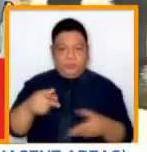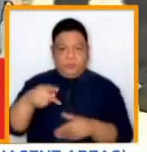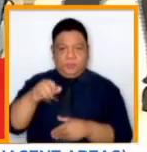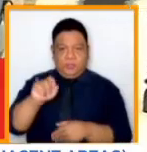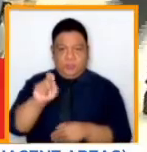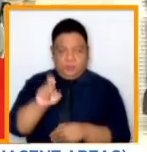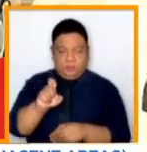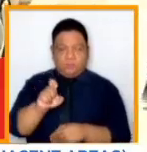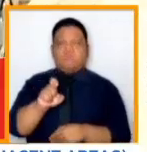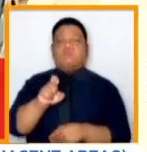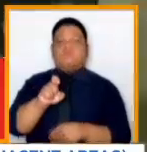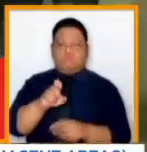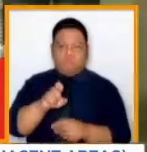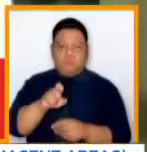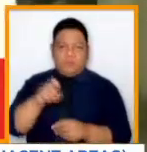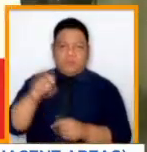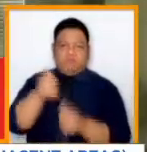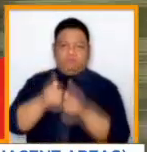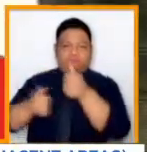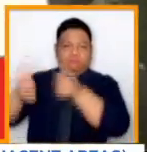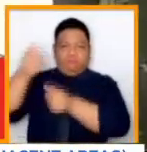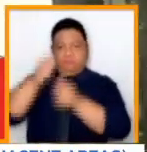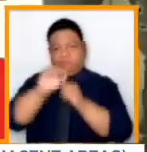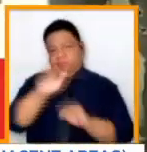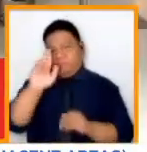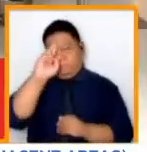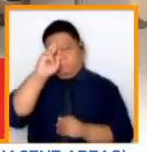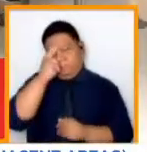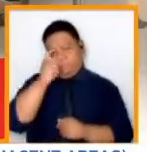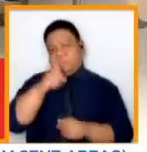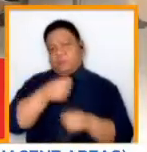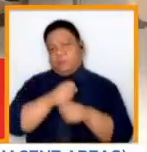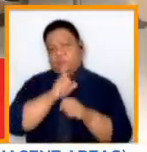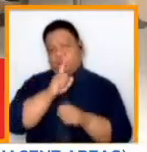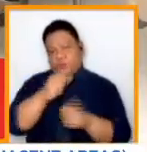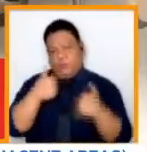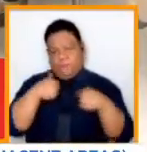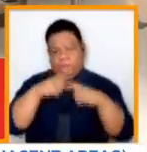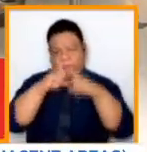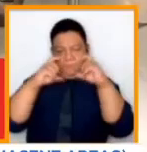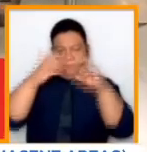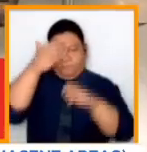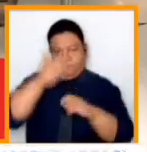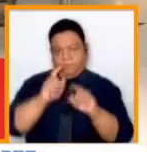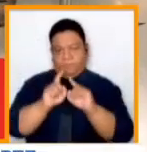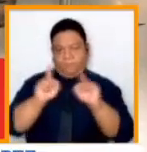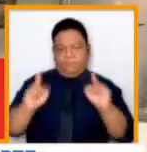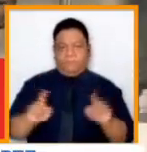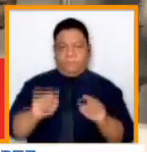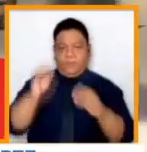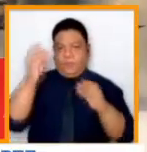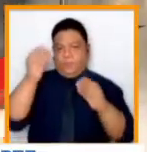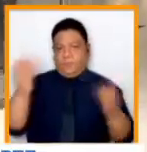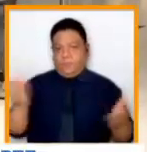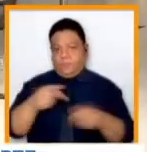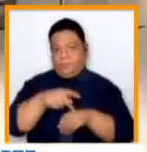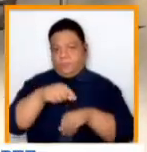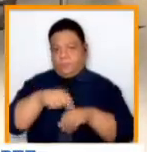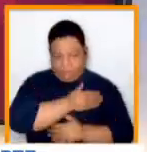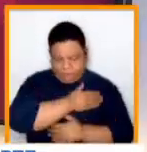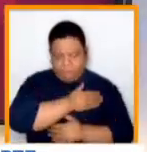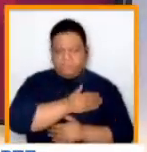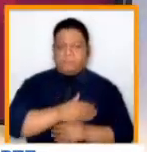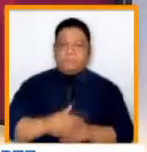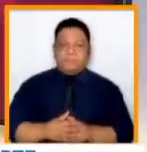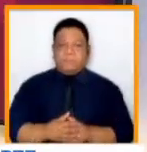sa pamunuan na huwag kalimutan ng health and safety protocols, particularly ang face mask. Ito ang latest mula rito sa Parañaque, Bam Alegre, buong puso para sa